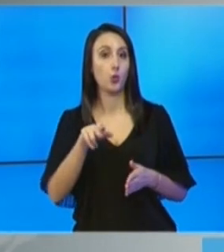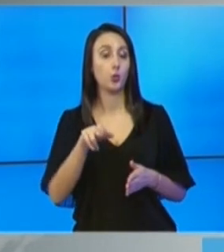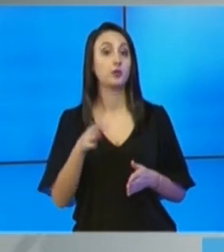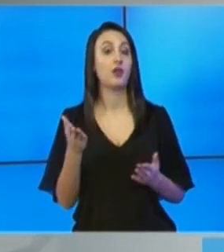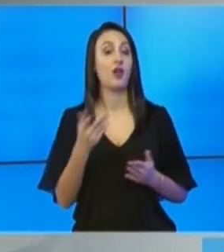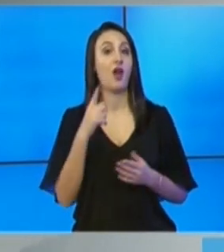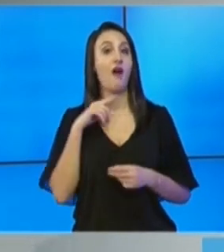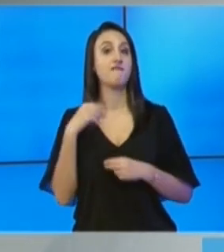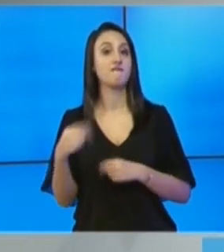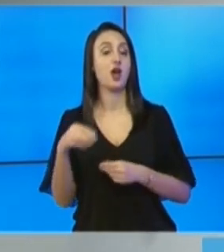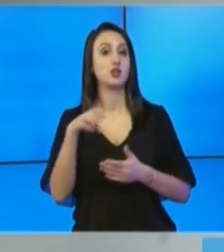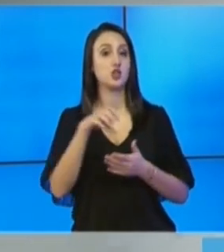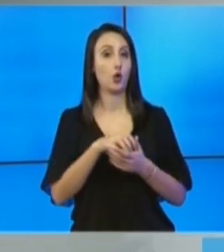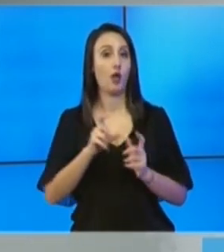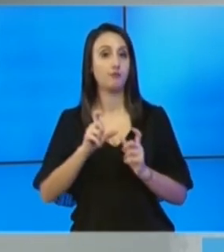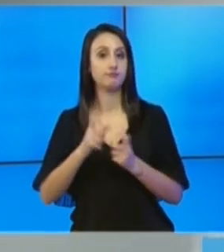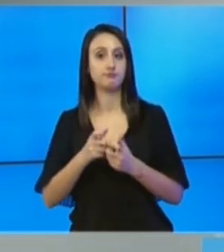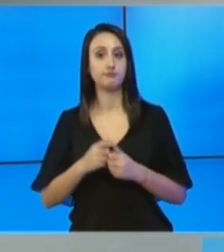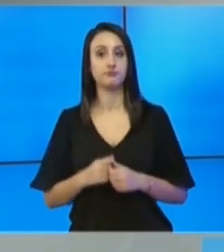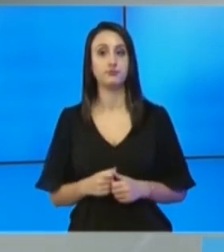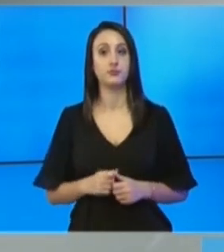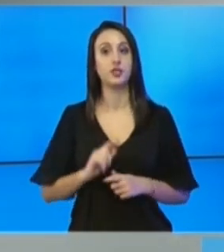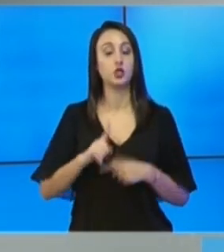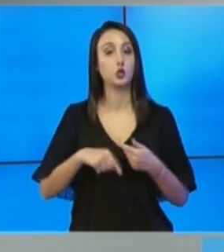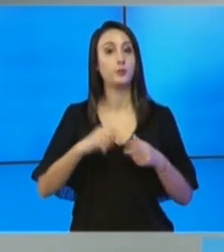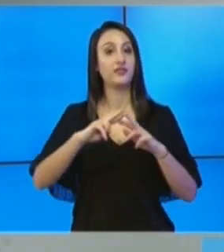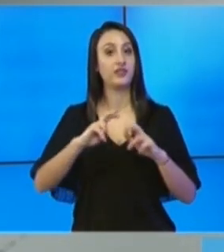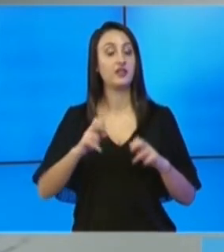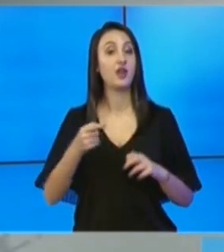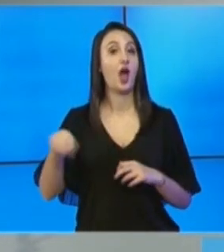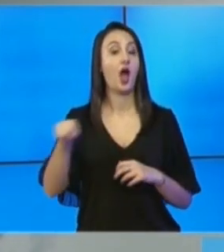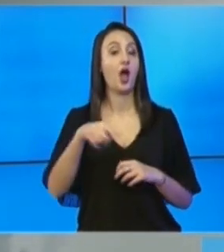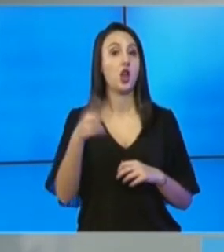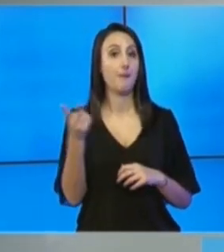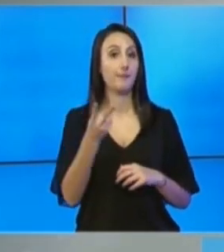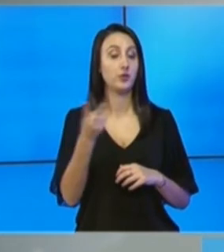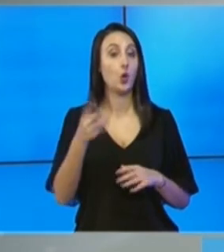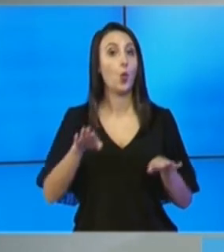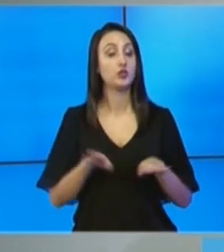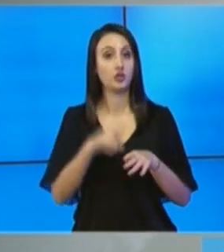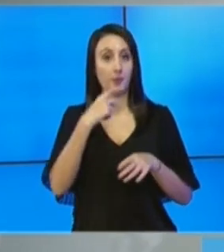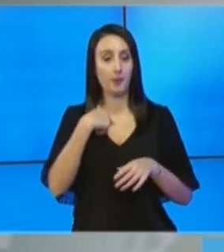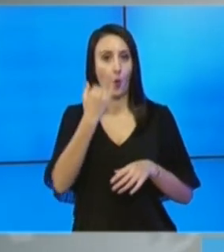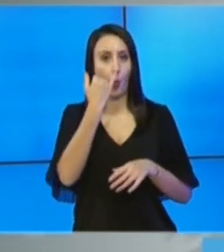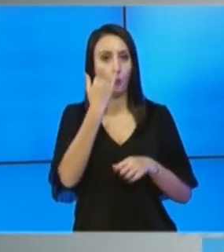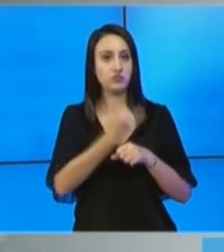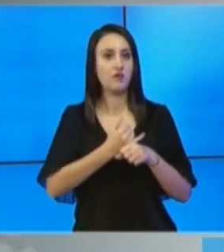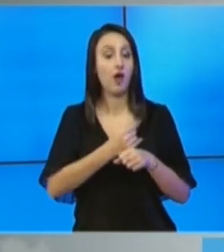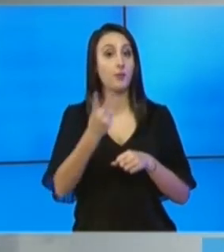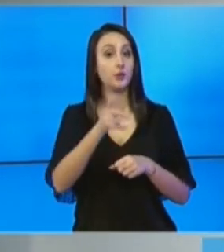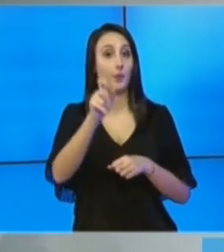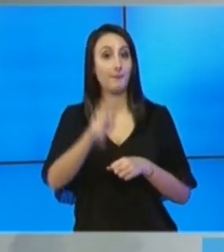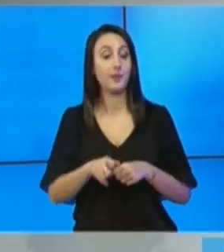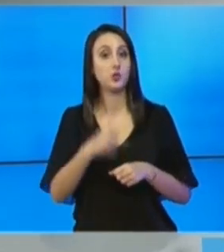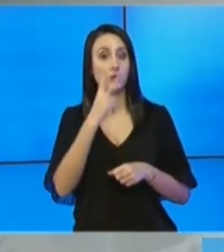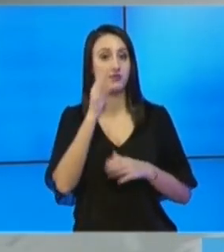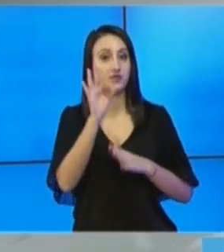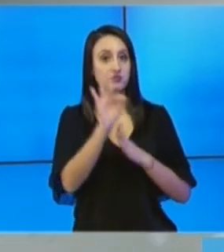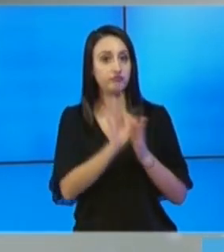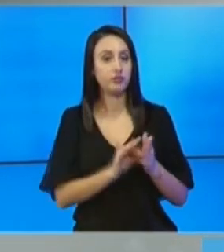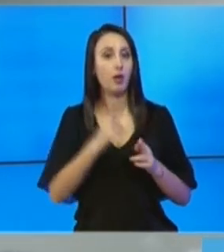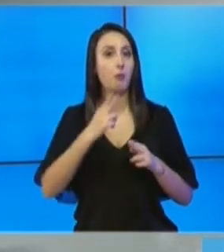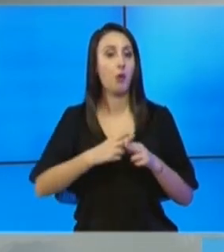în afara zonei de carantină. După verificarea acestora, colegii mei au observat că cele două persoane figurează ca